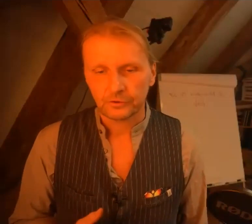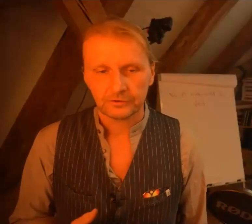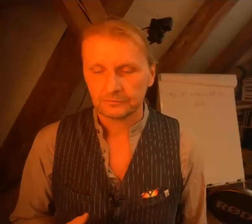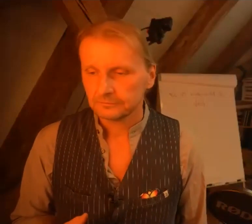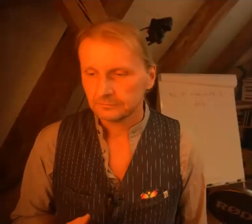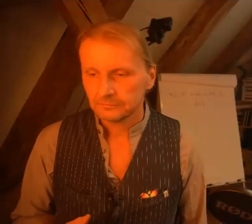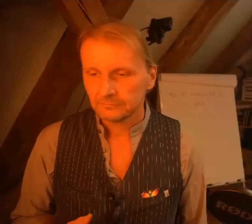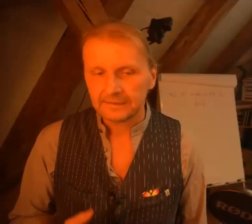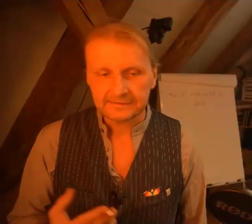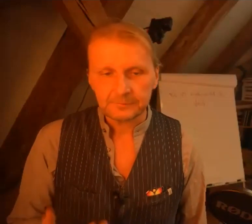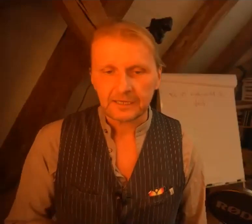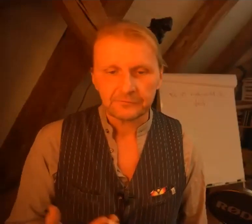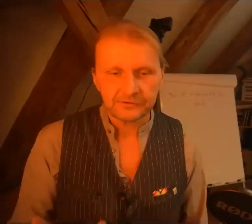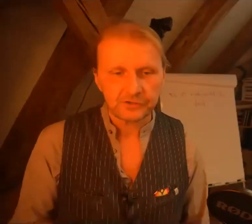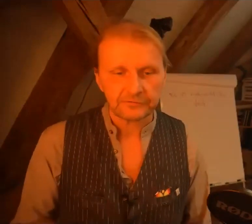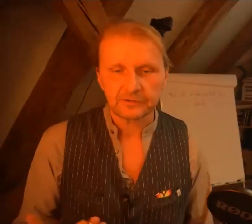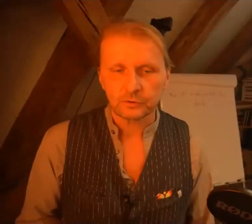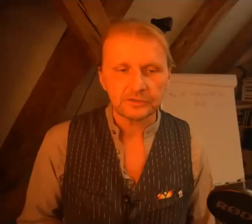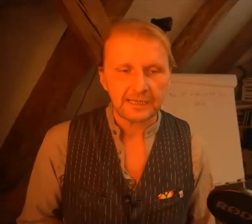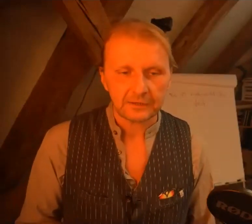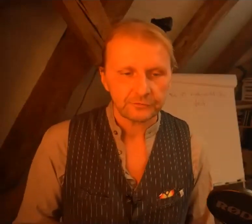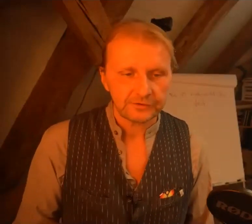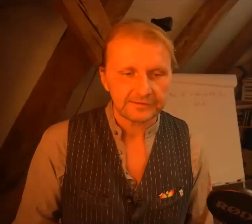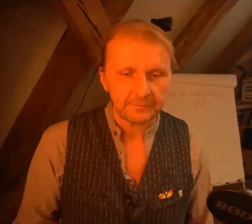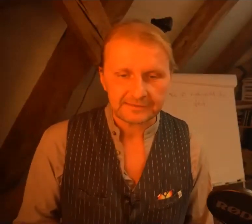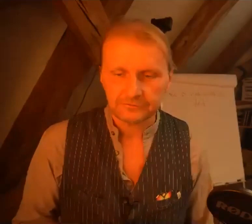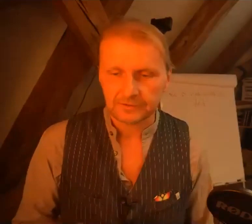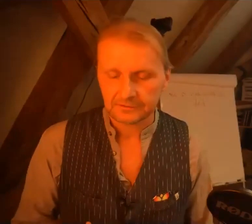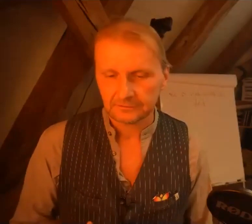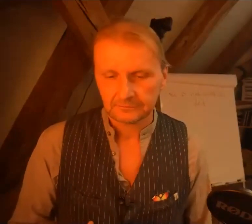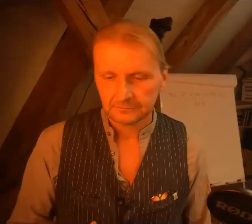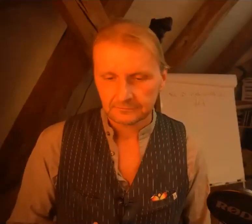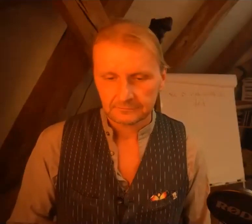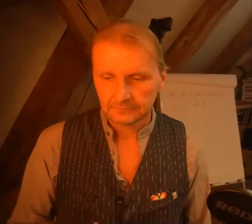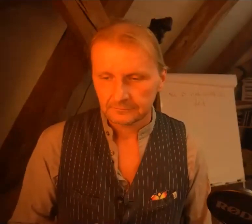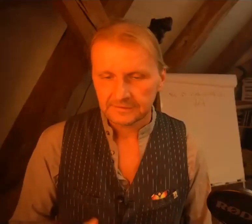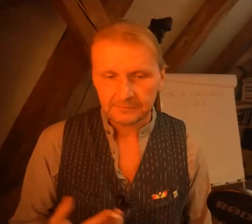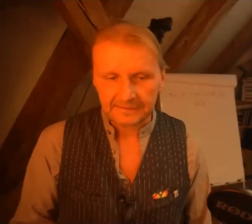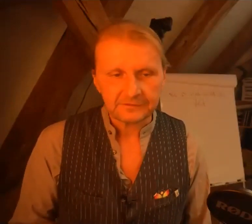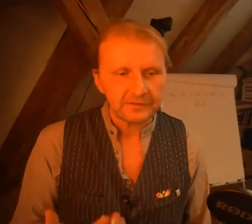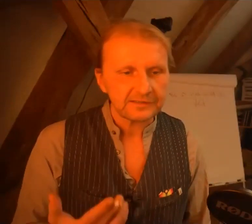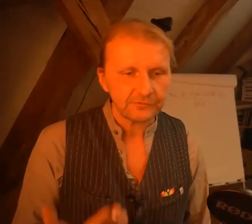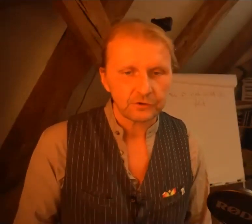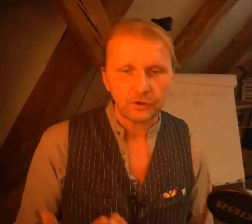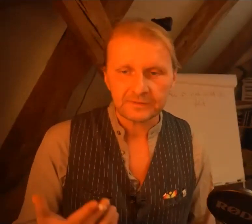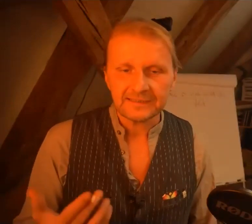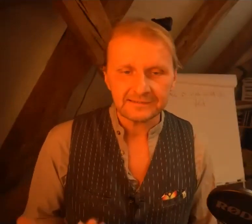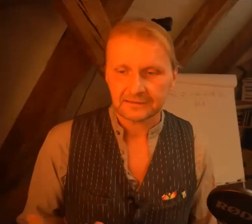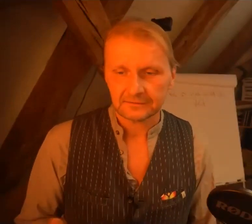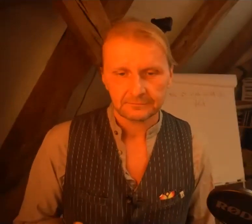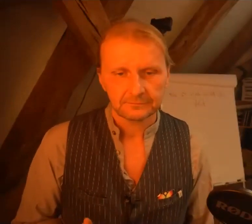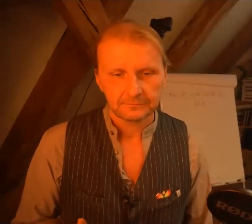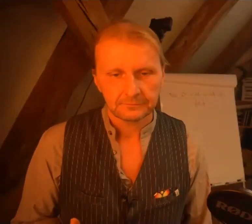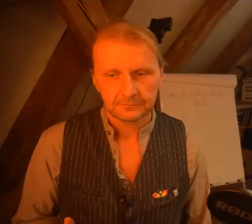abschaffen könnte. Weil es gibt keine wissenschaftliche Grundlage für diese Maskenpflicht. Diese Maskenpflicht ist vollkommen